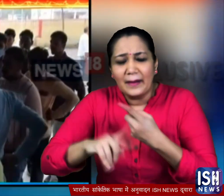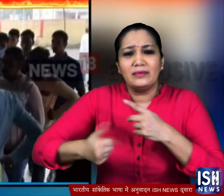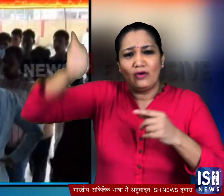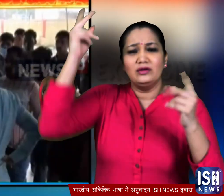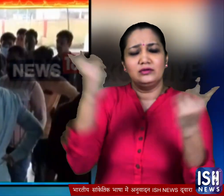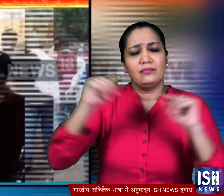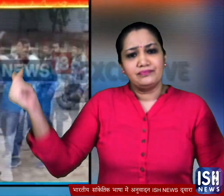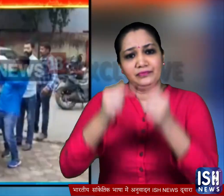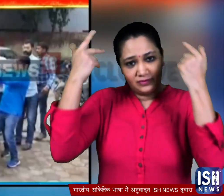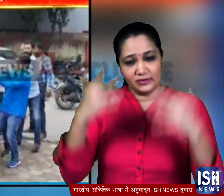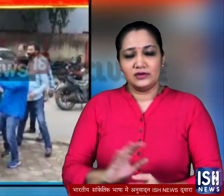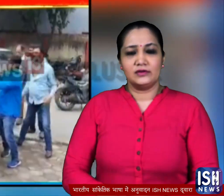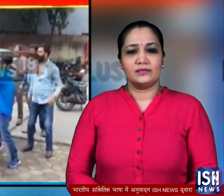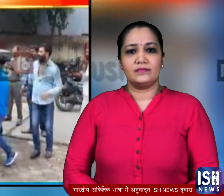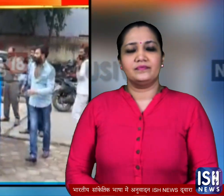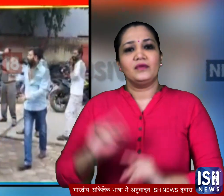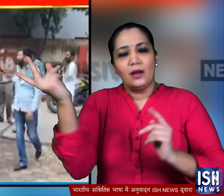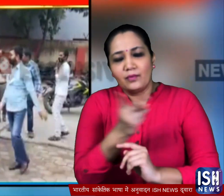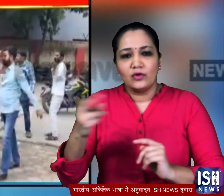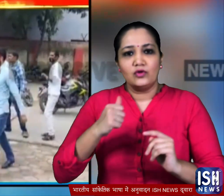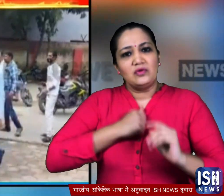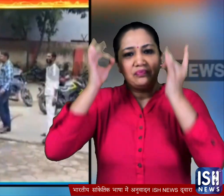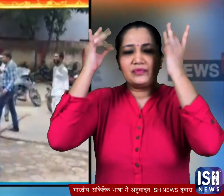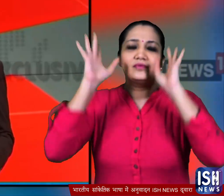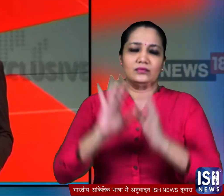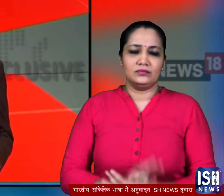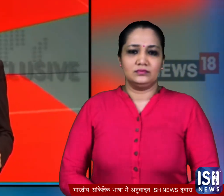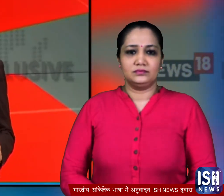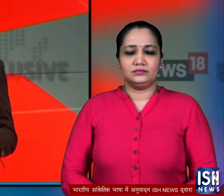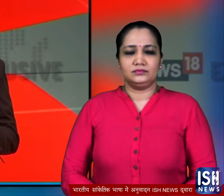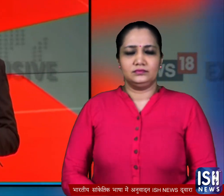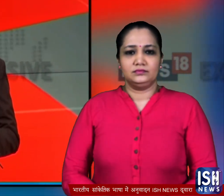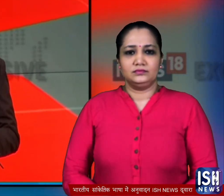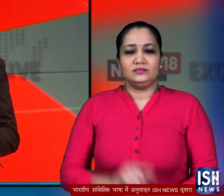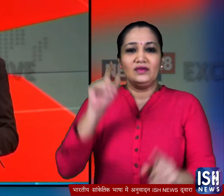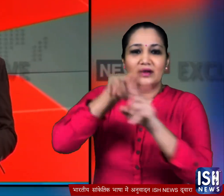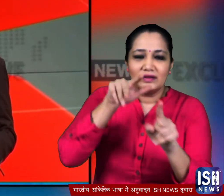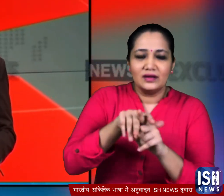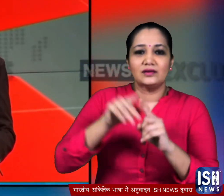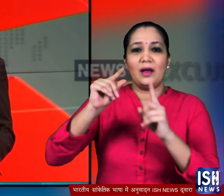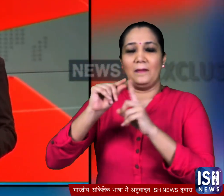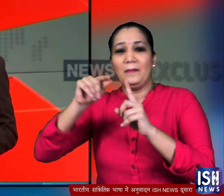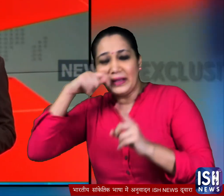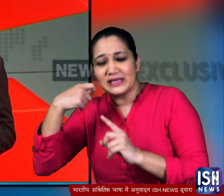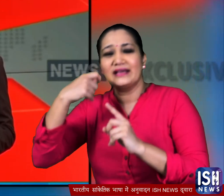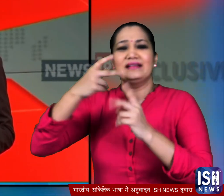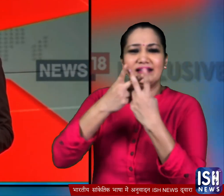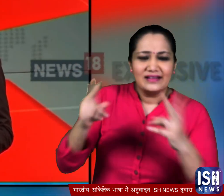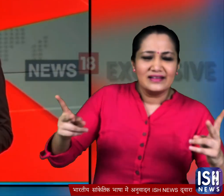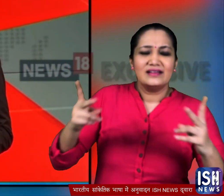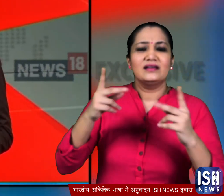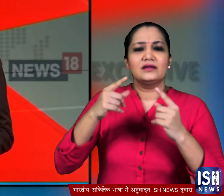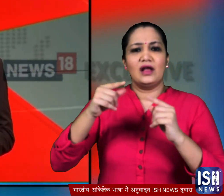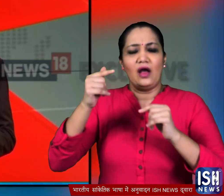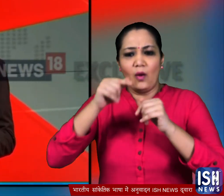सवाल पर तीखी बहस हुई, जिसके बाद दोनों ने अपना आपा खो दिया। सौभाग्य की बात है कि नगर पालिका और पंचायतों में ठेके पर काम कराने